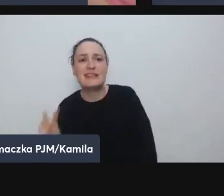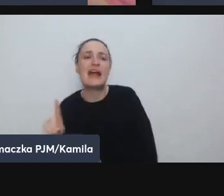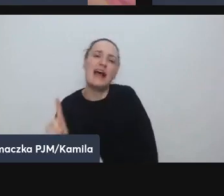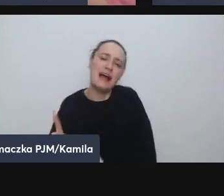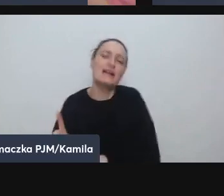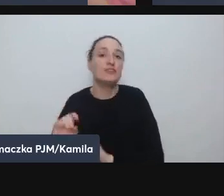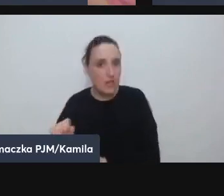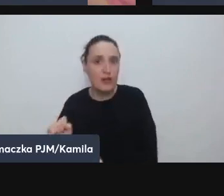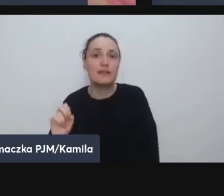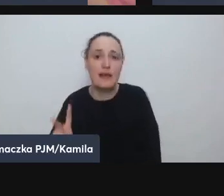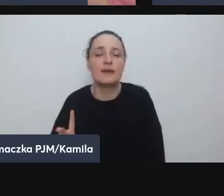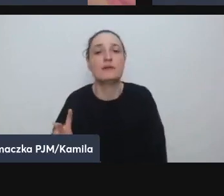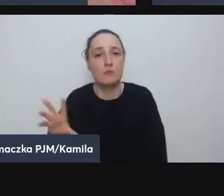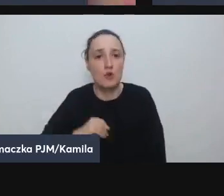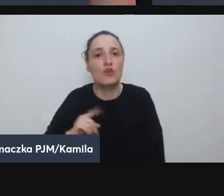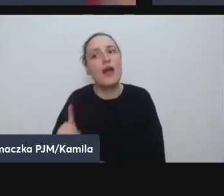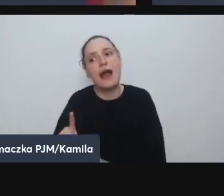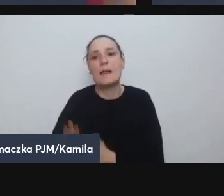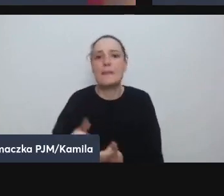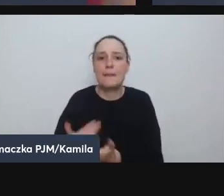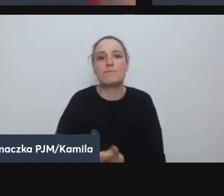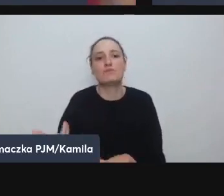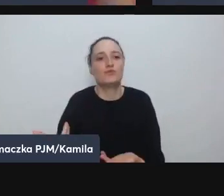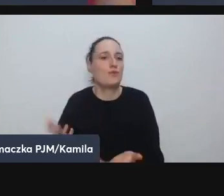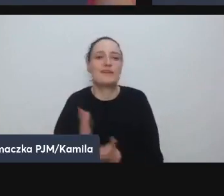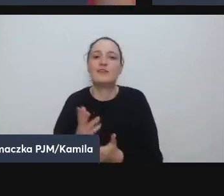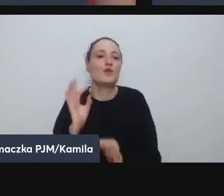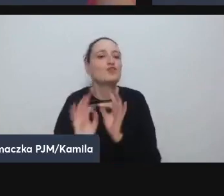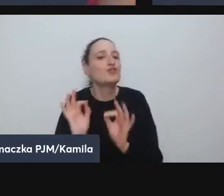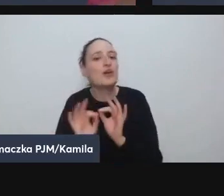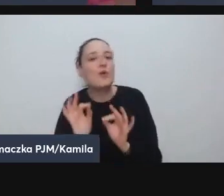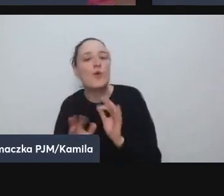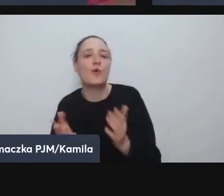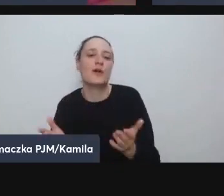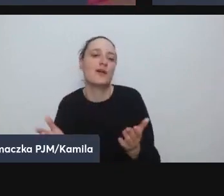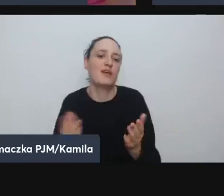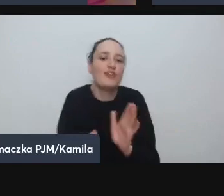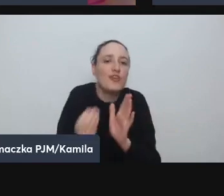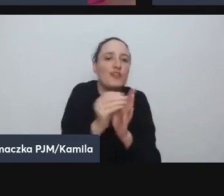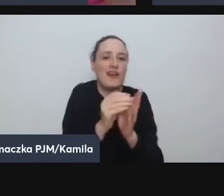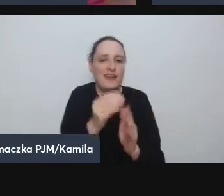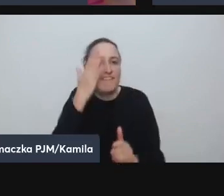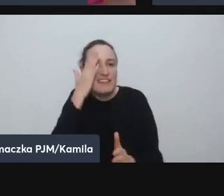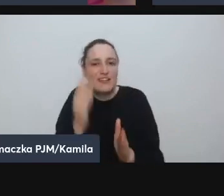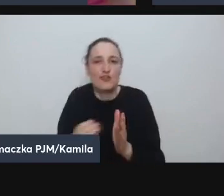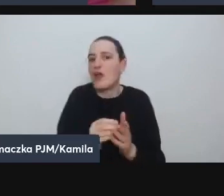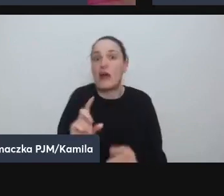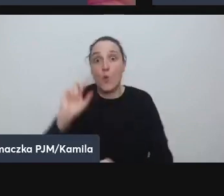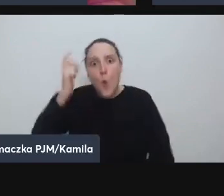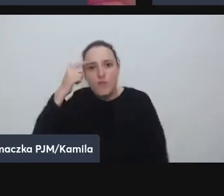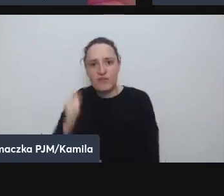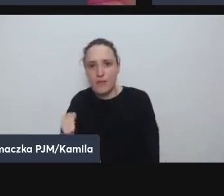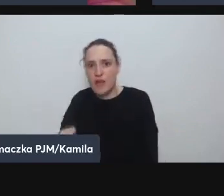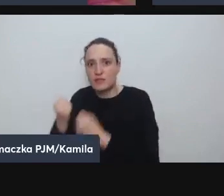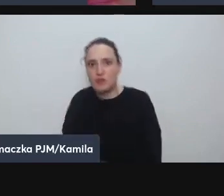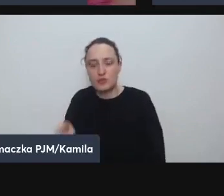prostu w ramach dogadywania szczegółów, dokładania tej wiedzy, a nie jakby po